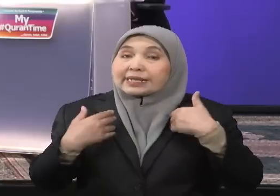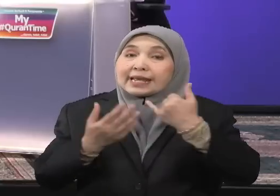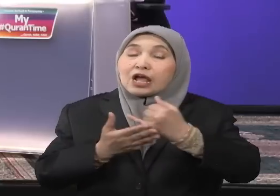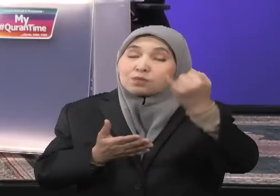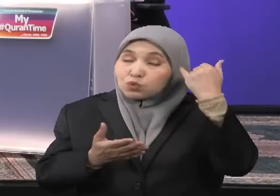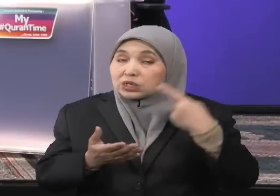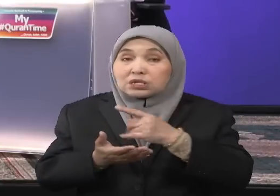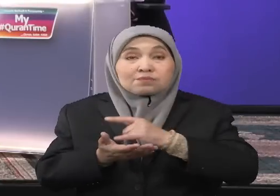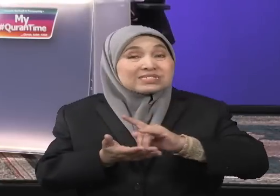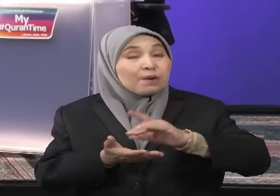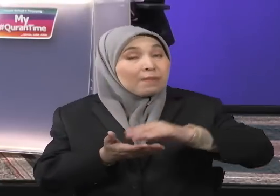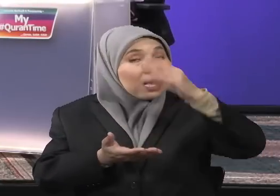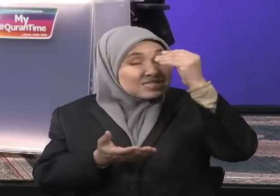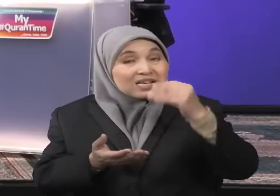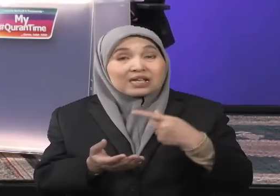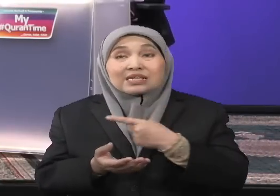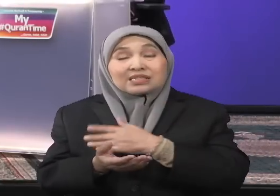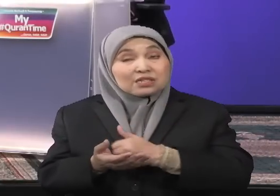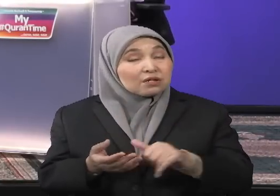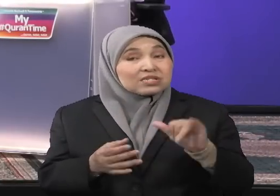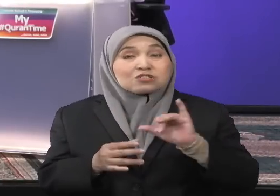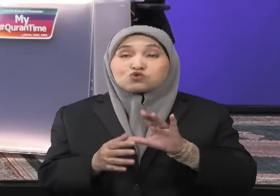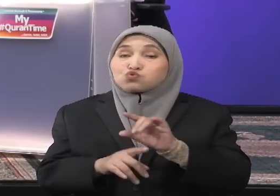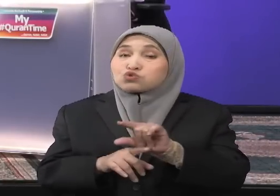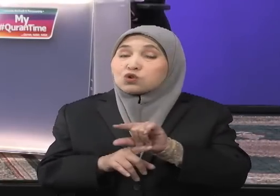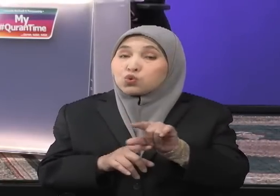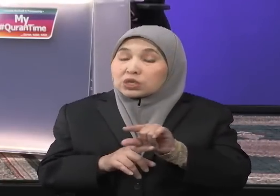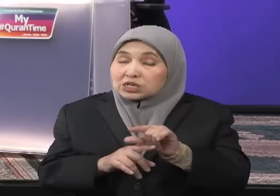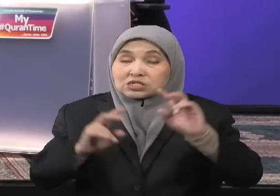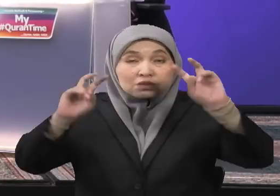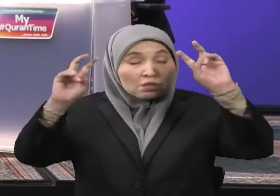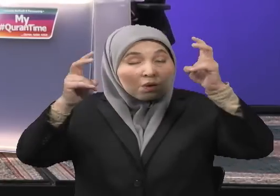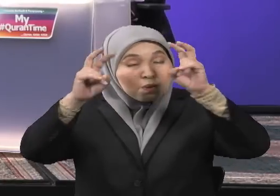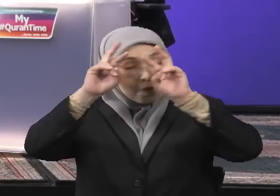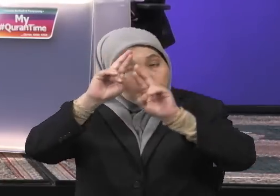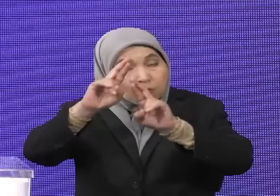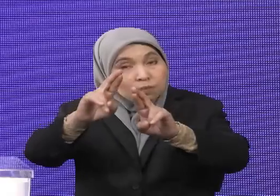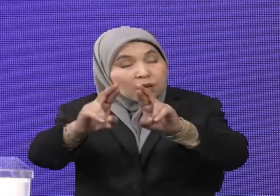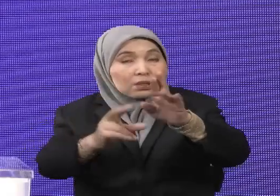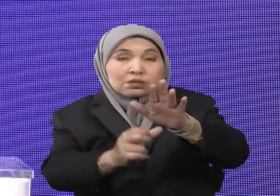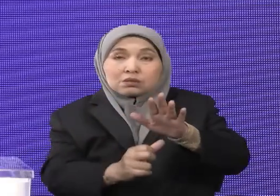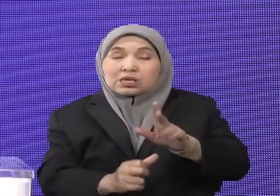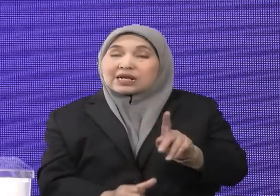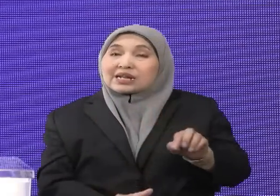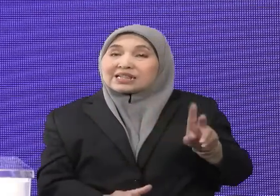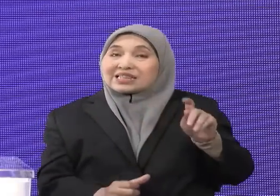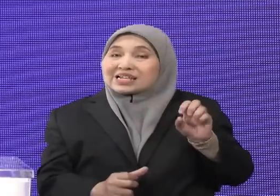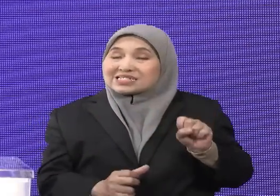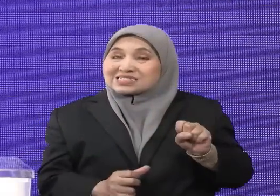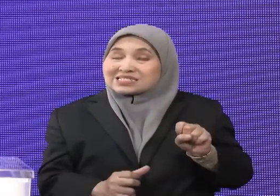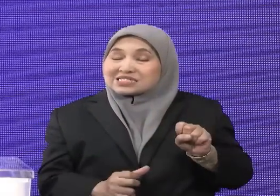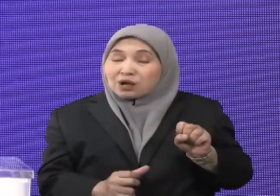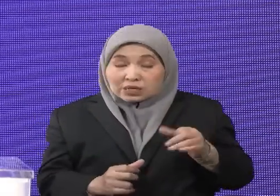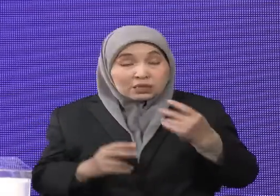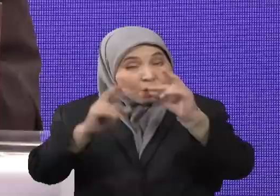kita kena belajar dan bila kita belajar Saya suka guna satu Termanis hormat kritis kita hormat seorang